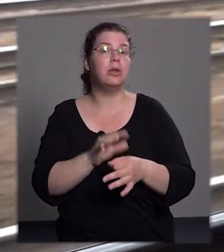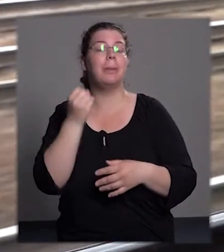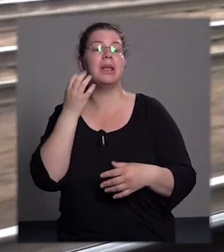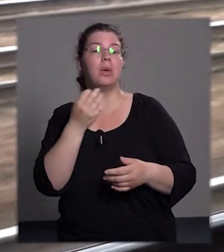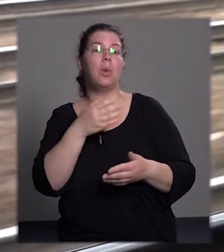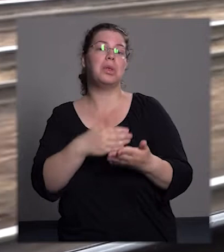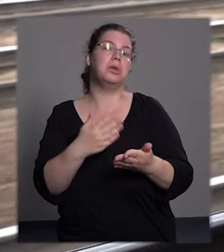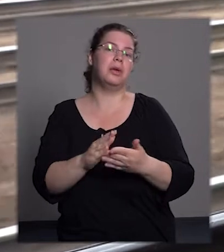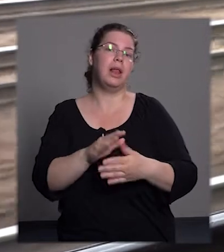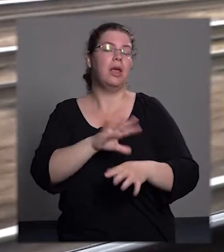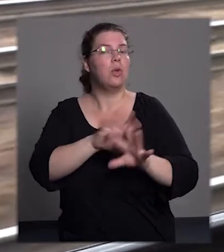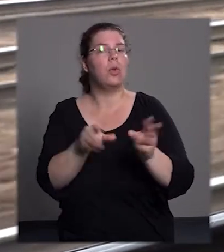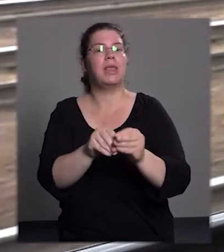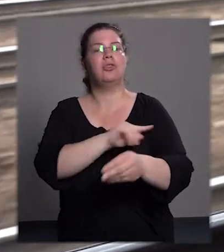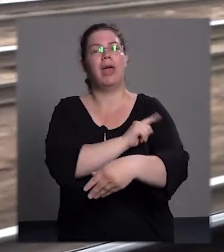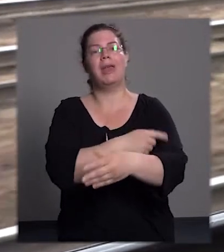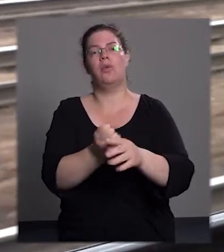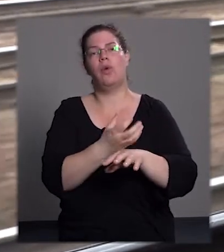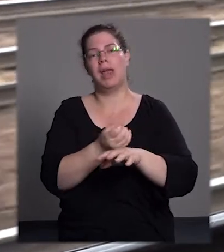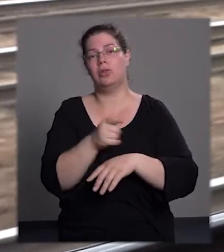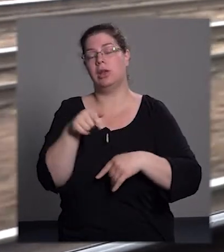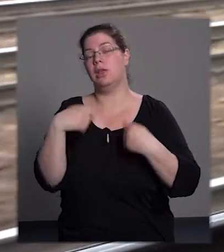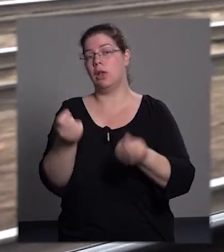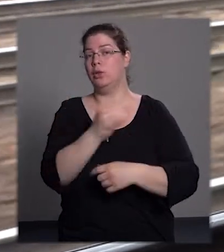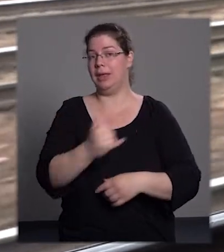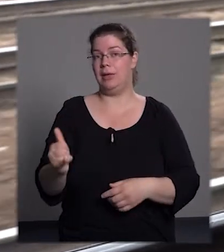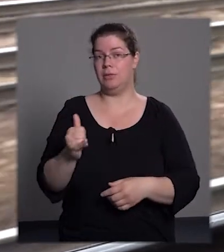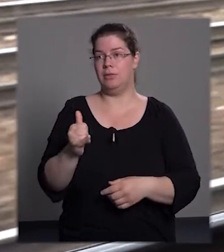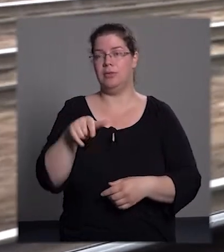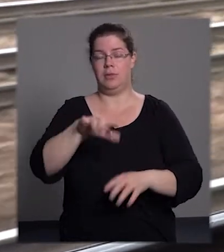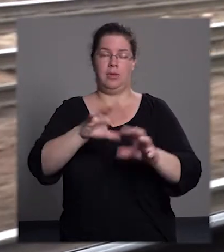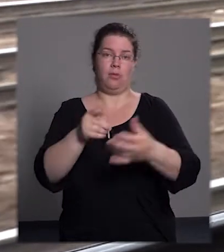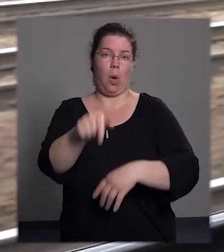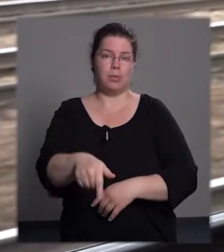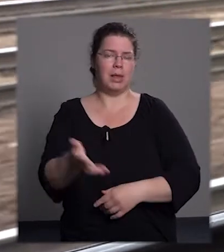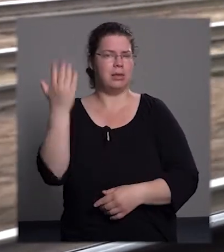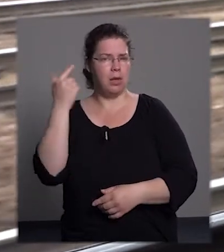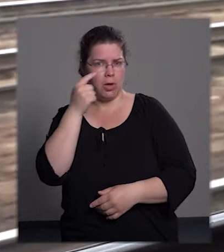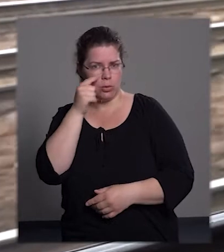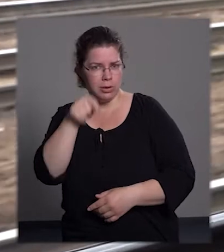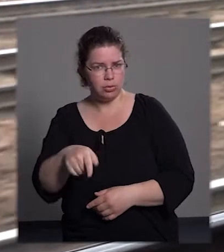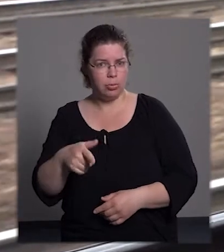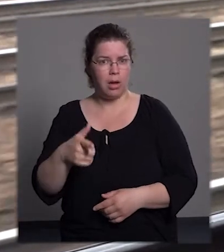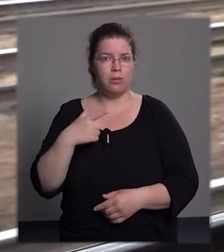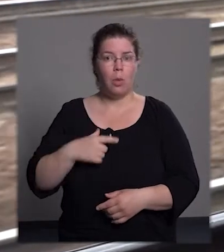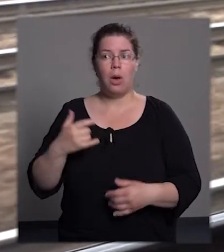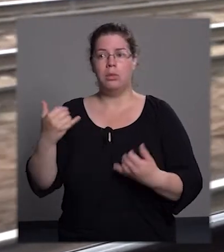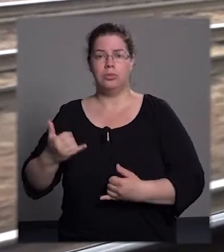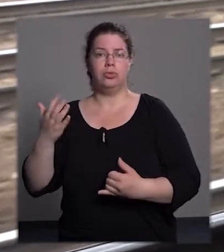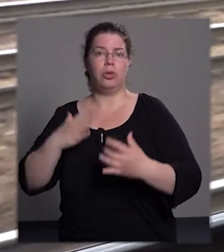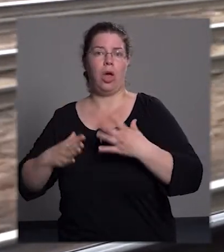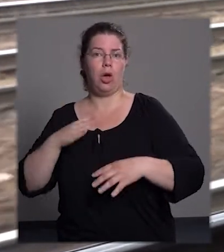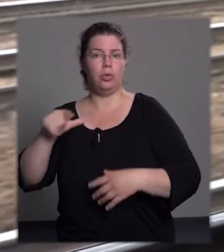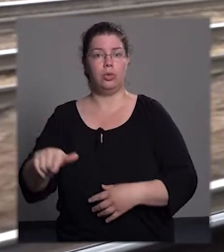összes erőforrását az adott évben a Földnek. Ugye ez tavaly júliusban volt, idén augusztusban, közel 3 héttel